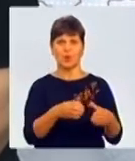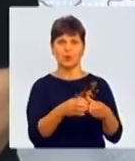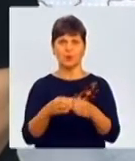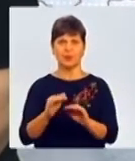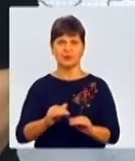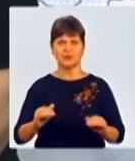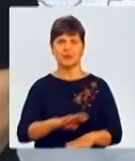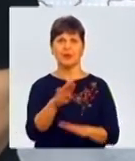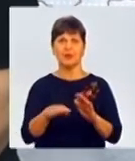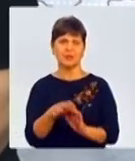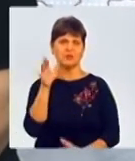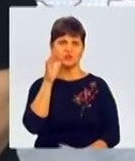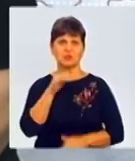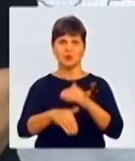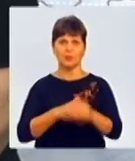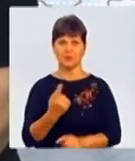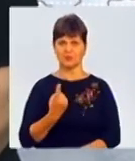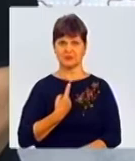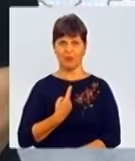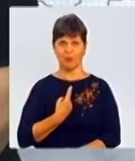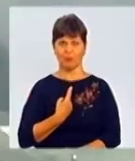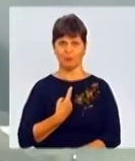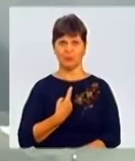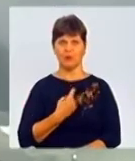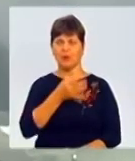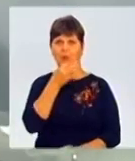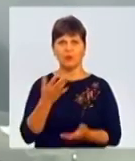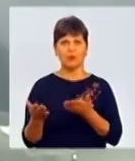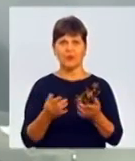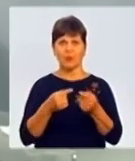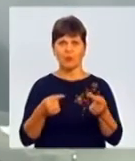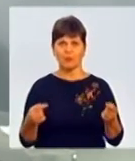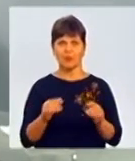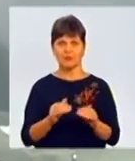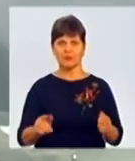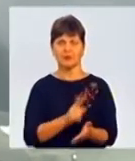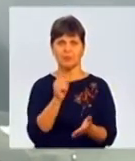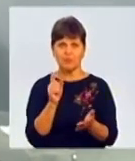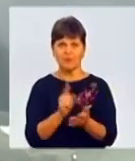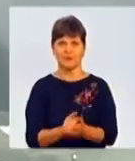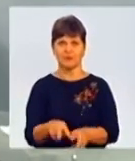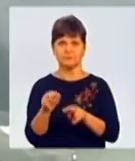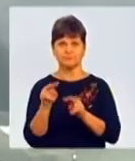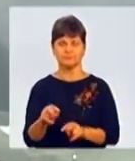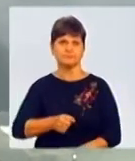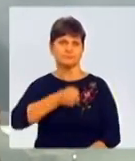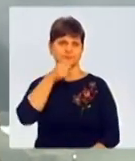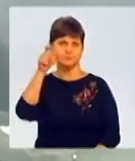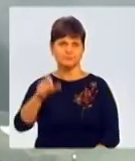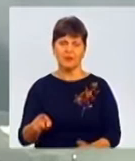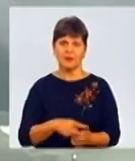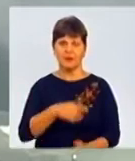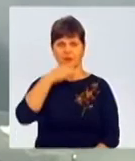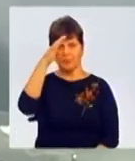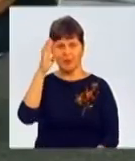час купання наодинці. Тобто, в будь-якому разі діти мають бути обов'язково під наглядом дорослих, чи то батьків, чи то тих, хто